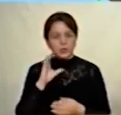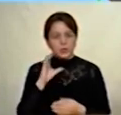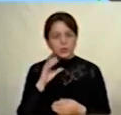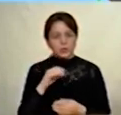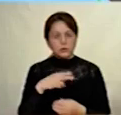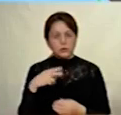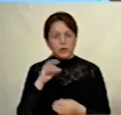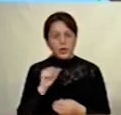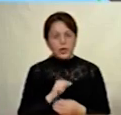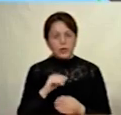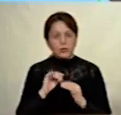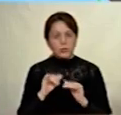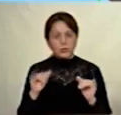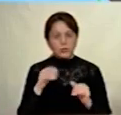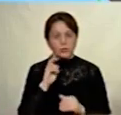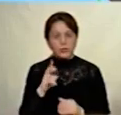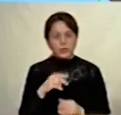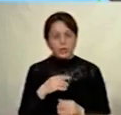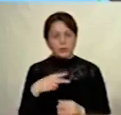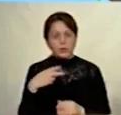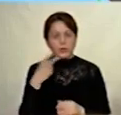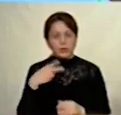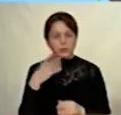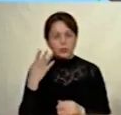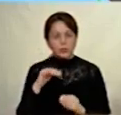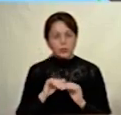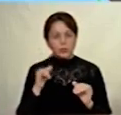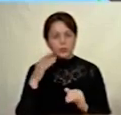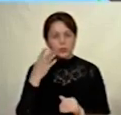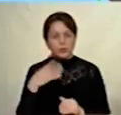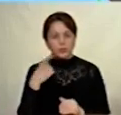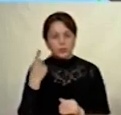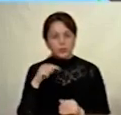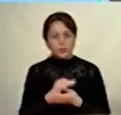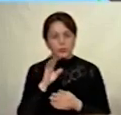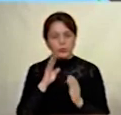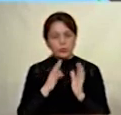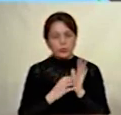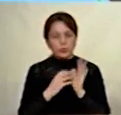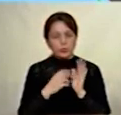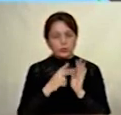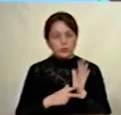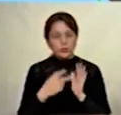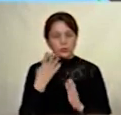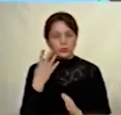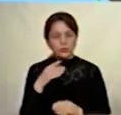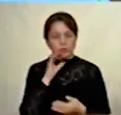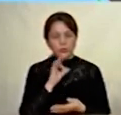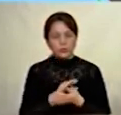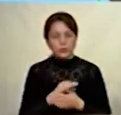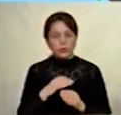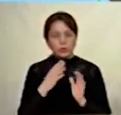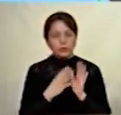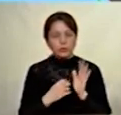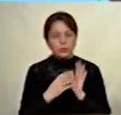B barobar 24 ko'paytiruv 41. Bu esa 984 ga teng. Demak, javob